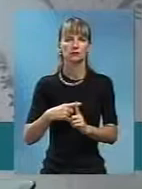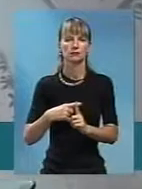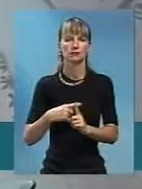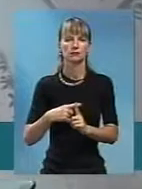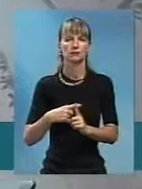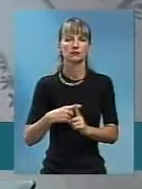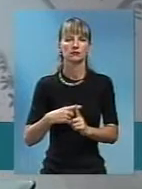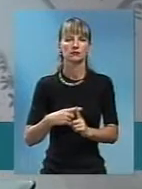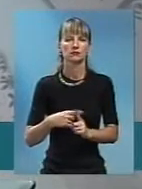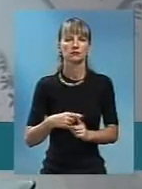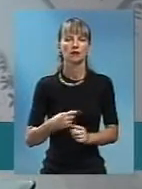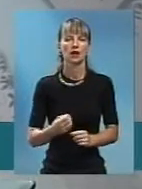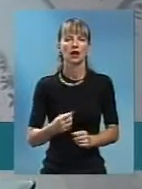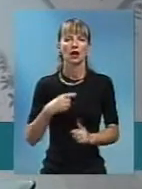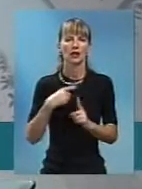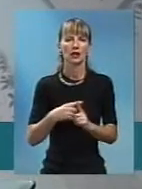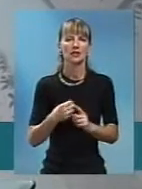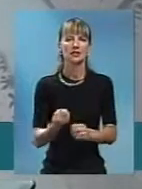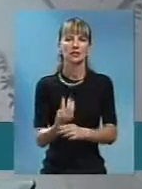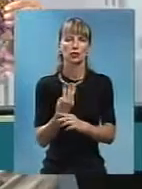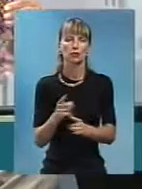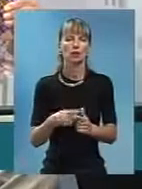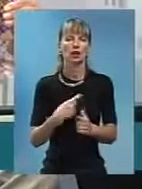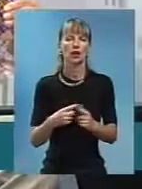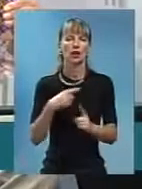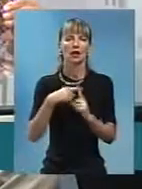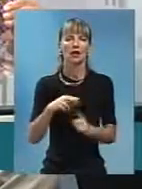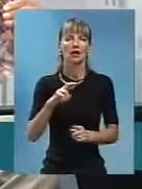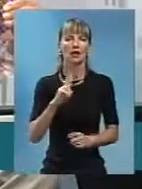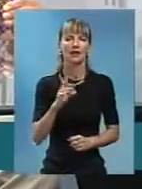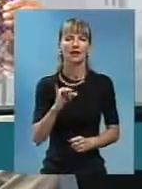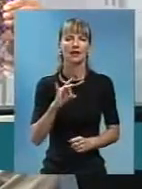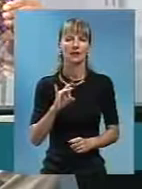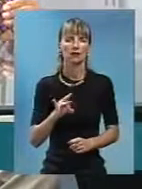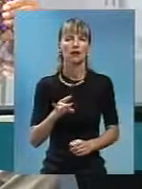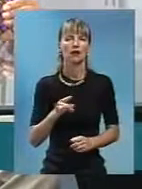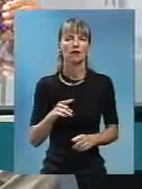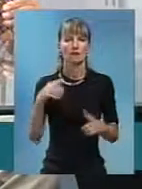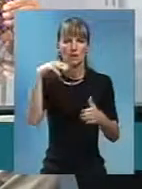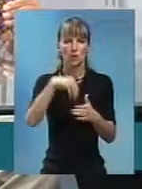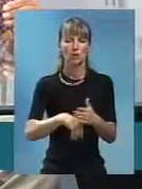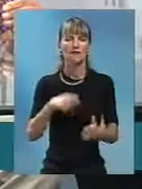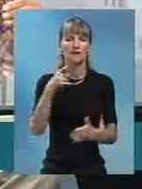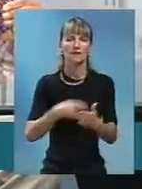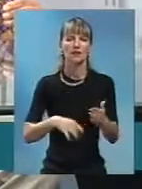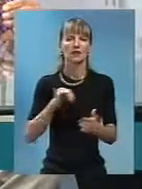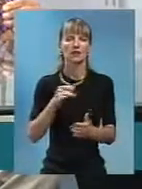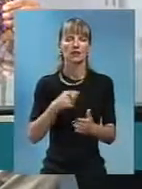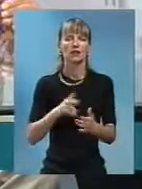правильніше, хрест тризуб або хрест якір, який несе в собі символ віри і надії на